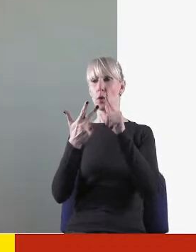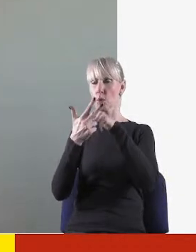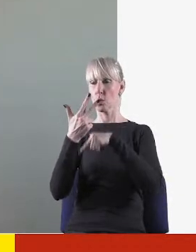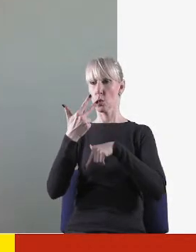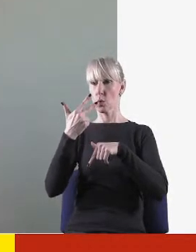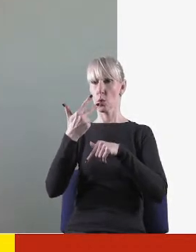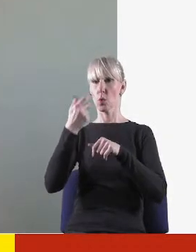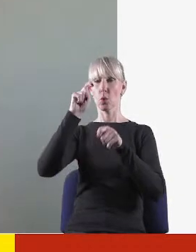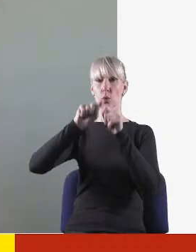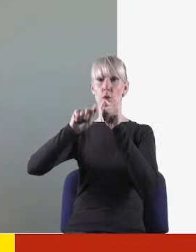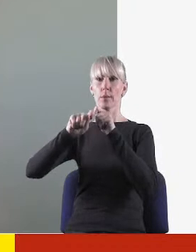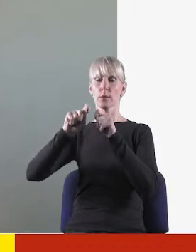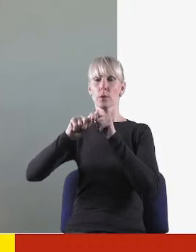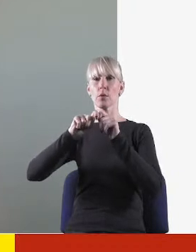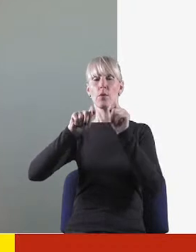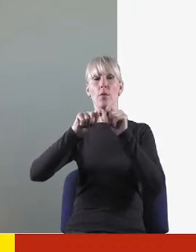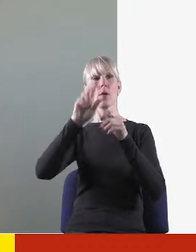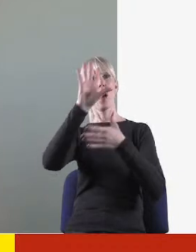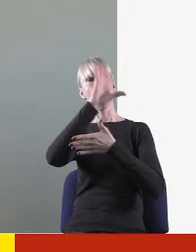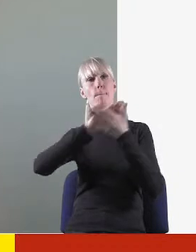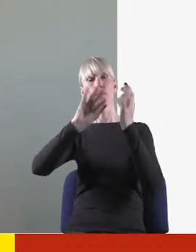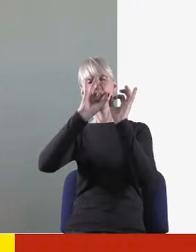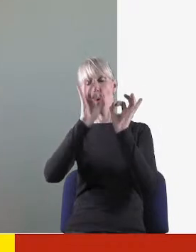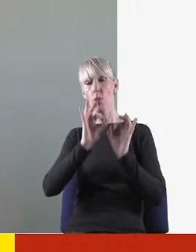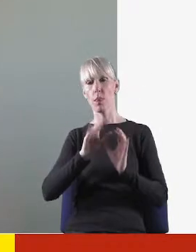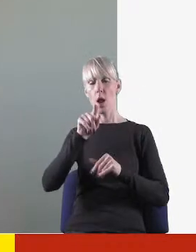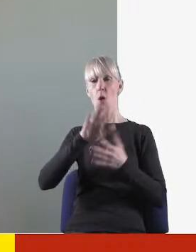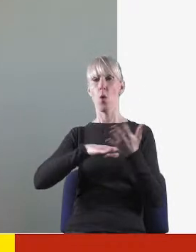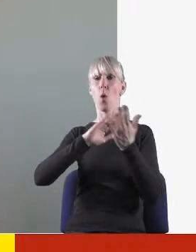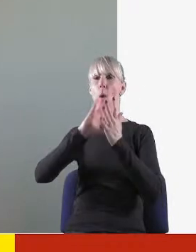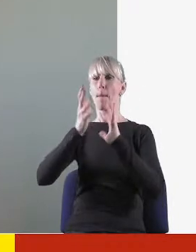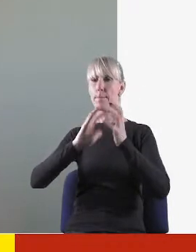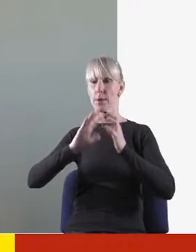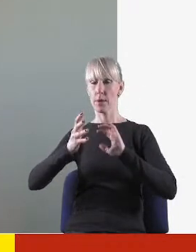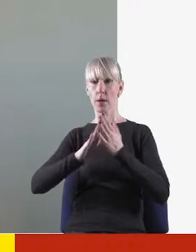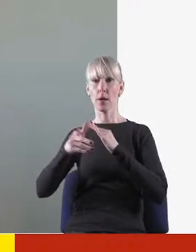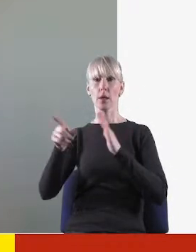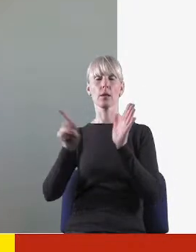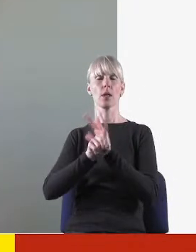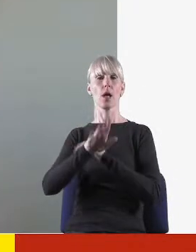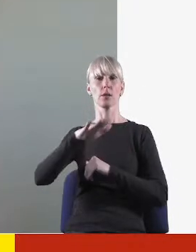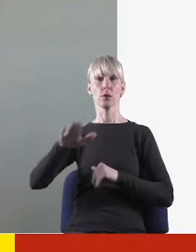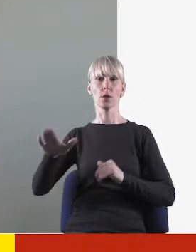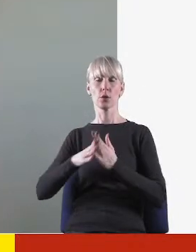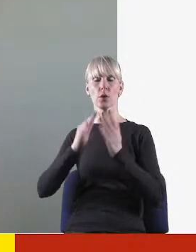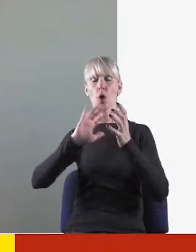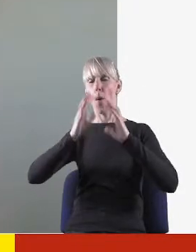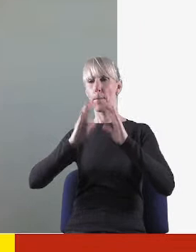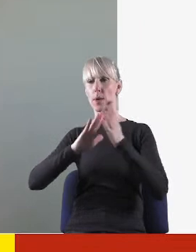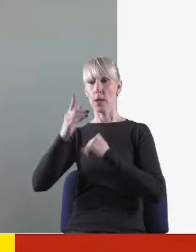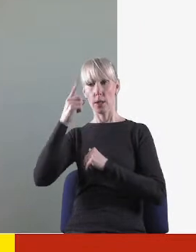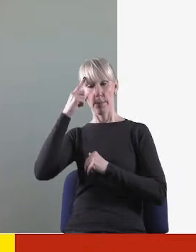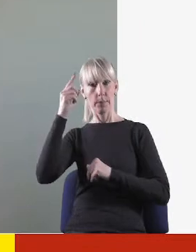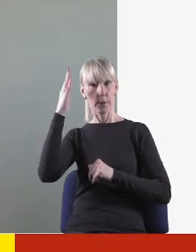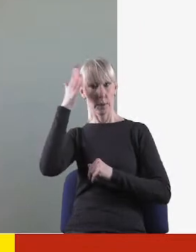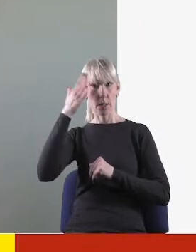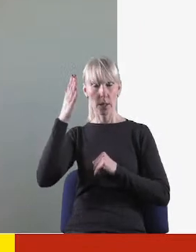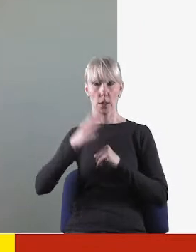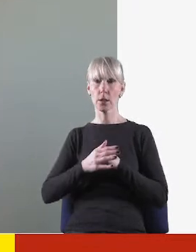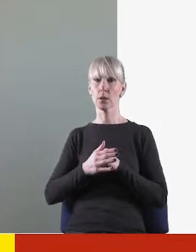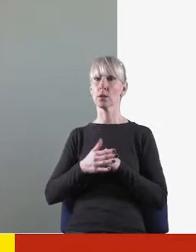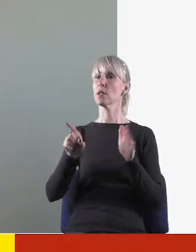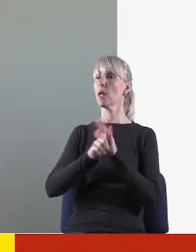trójstopniowego modelu opieki nad dziećmi, opieki psychiatrycznej nad dziećmi i